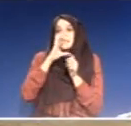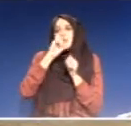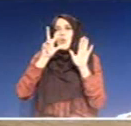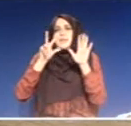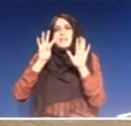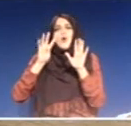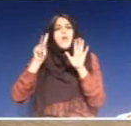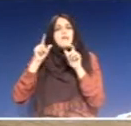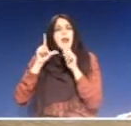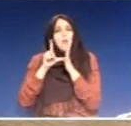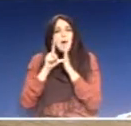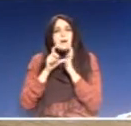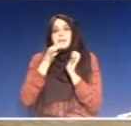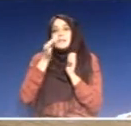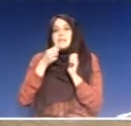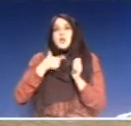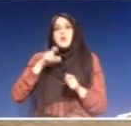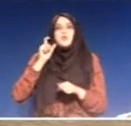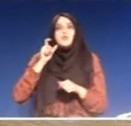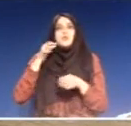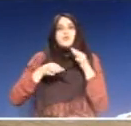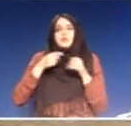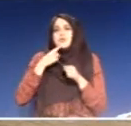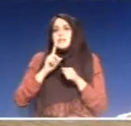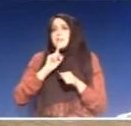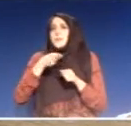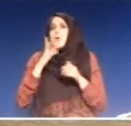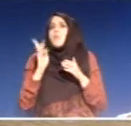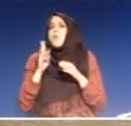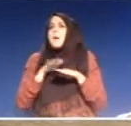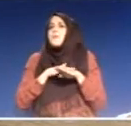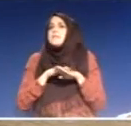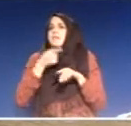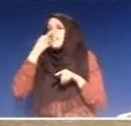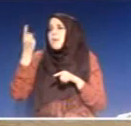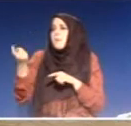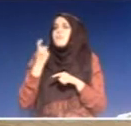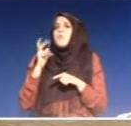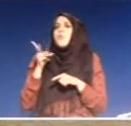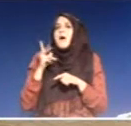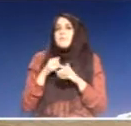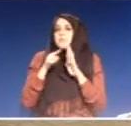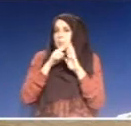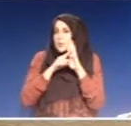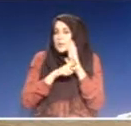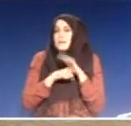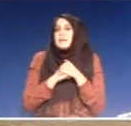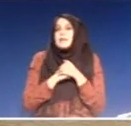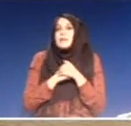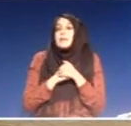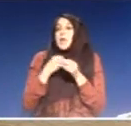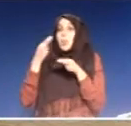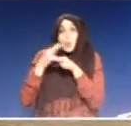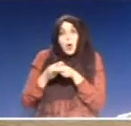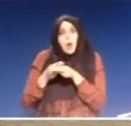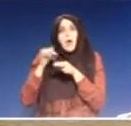يحدد يعني القاضي أولا يقدم مبررات تعيين الخبير، ويعين الخبير باسمه